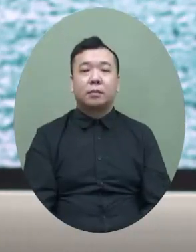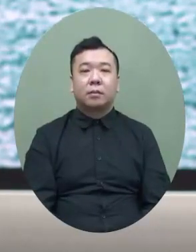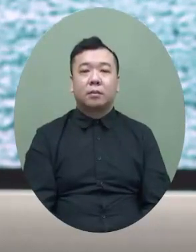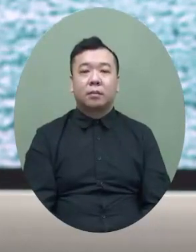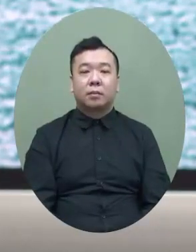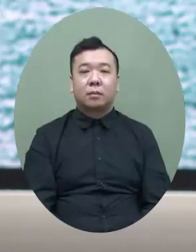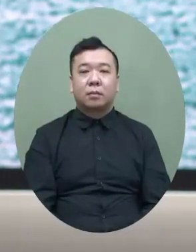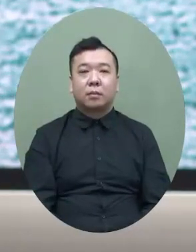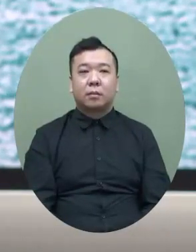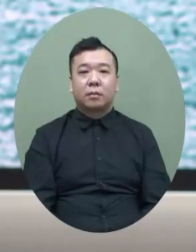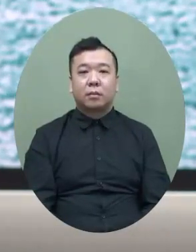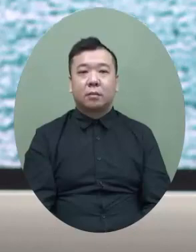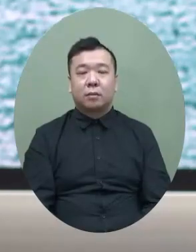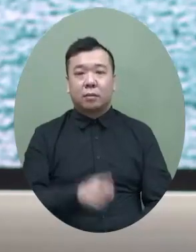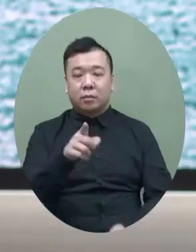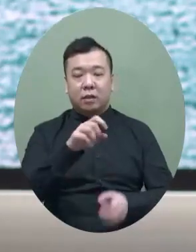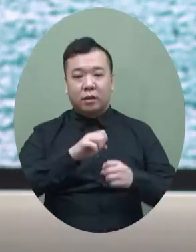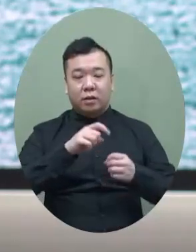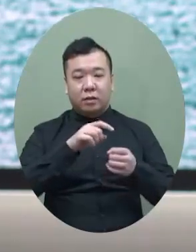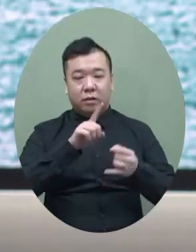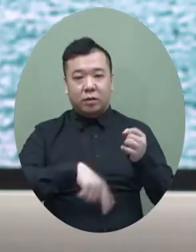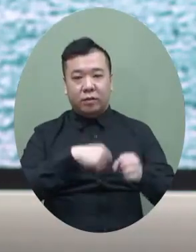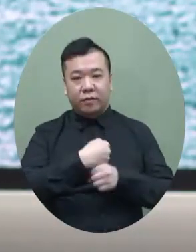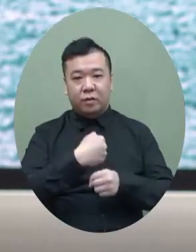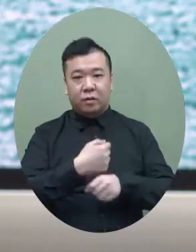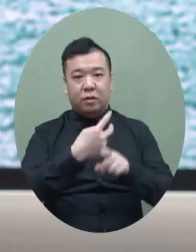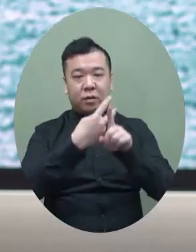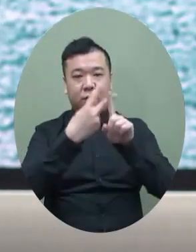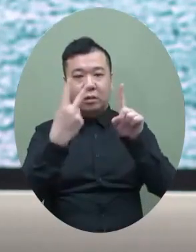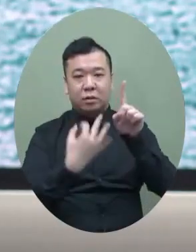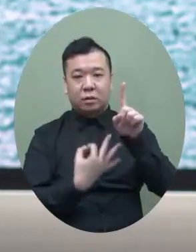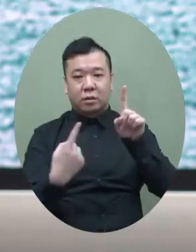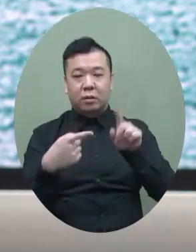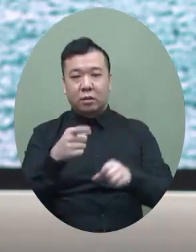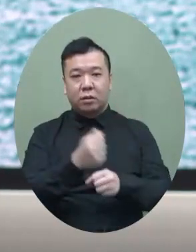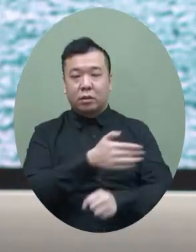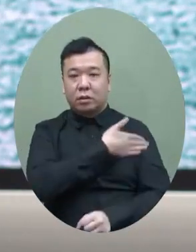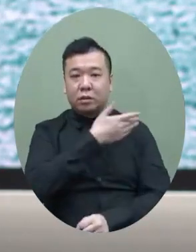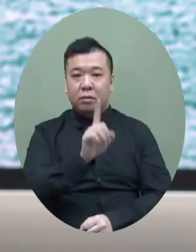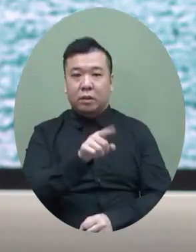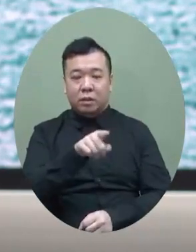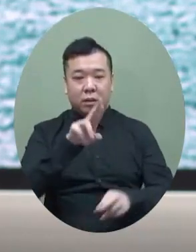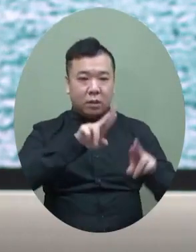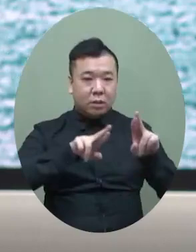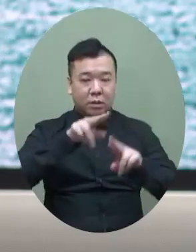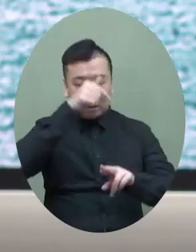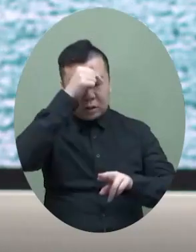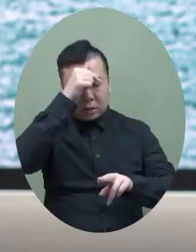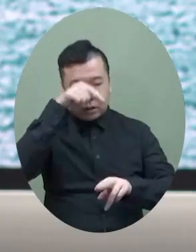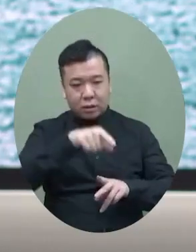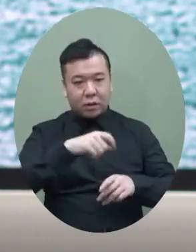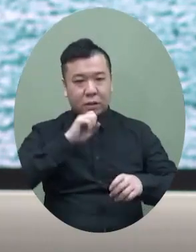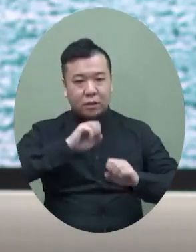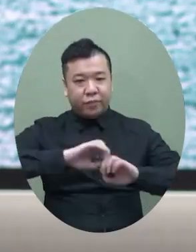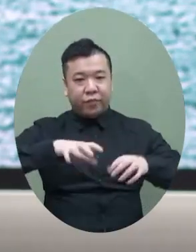射師呢係最後一日返工呢係12月31日。他的職務主要是在核子醫學部進行一些放